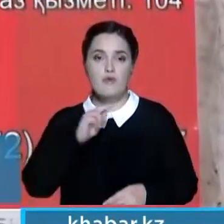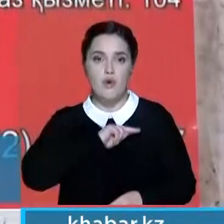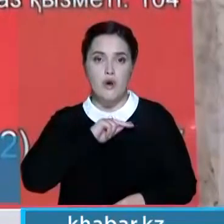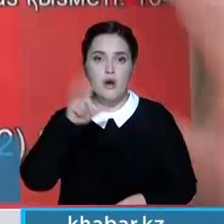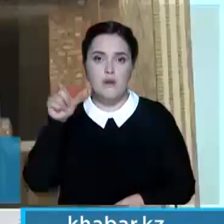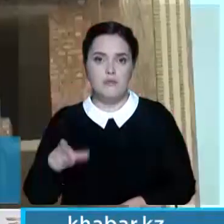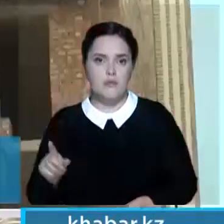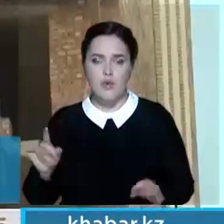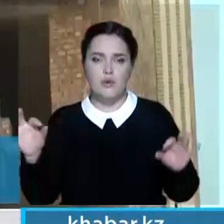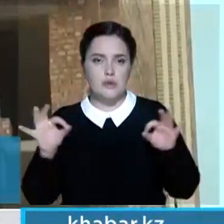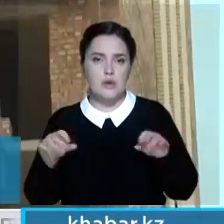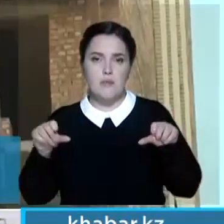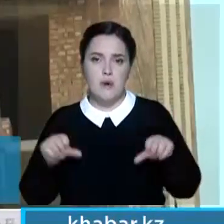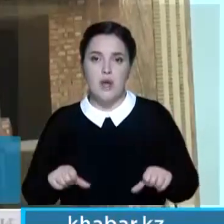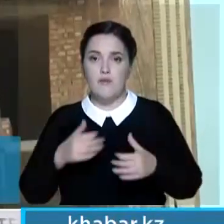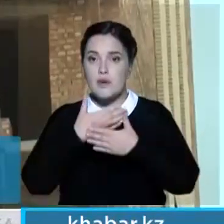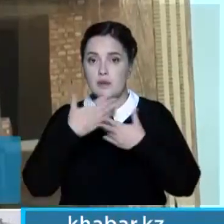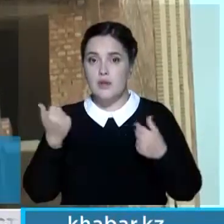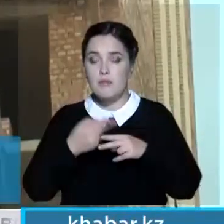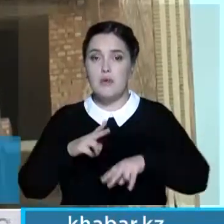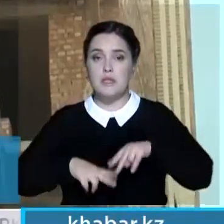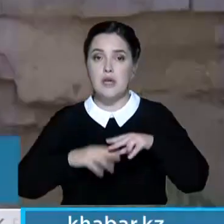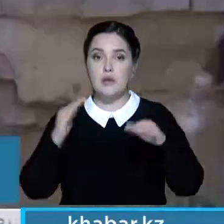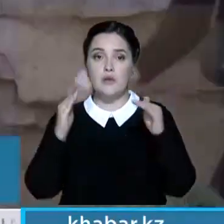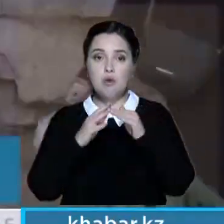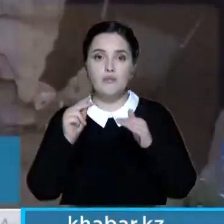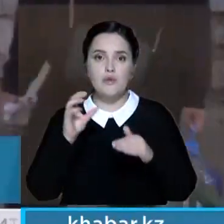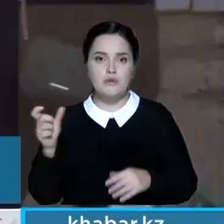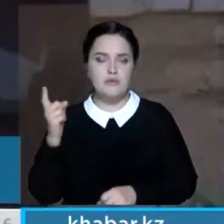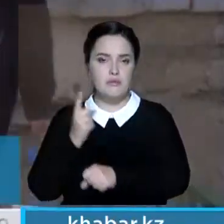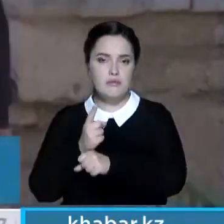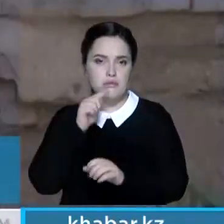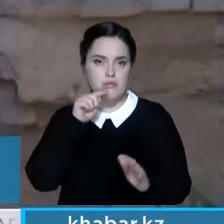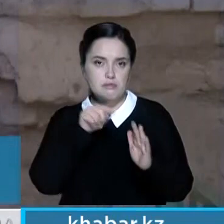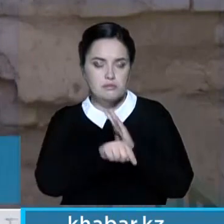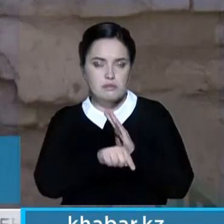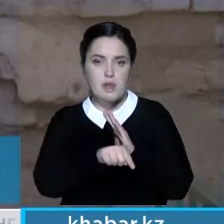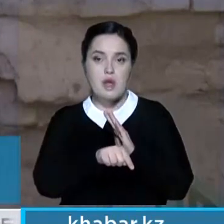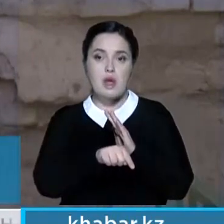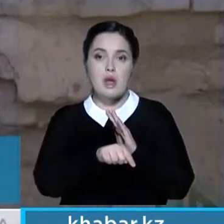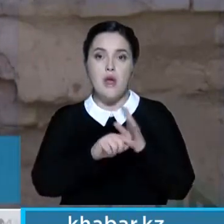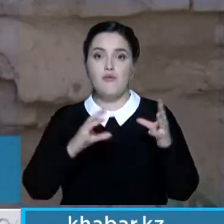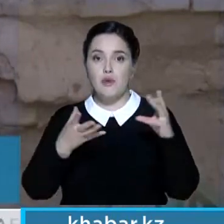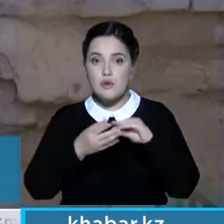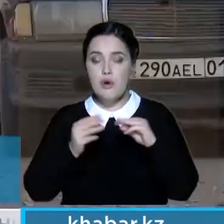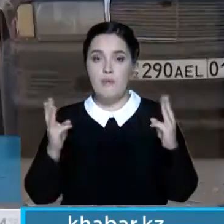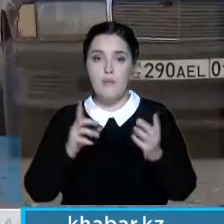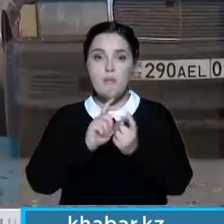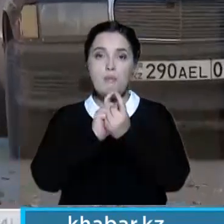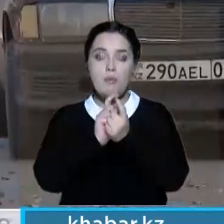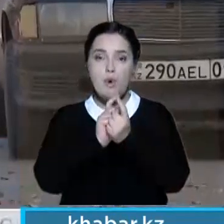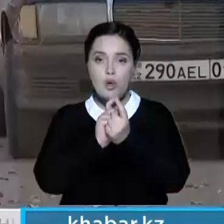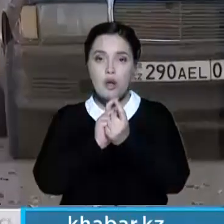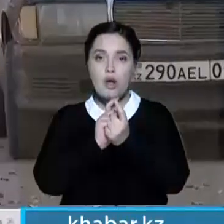не имеют никаких полномочий. Даже в строительство домов честники не имеют права вмешиваться. В итоге пожарные борются не